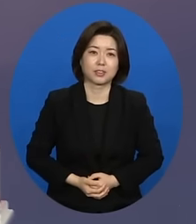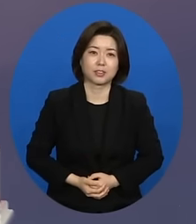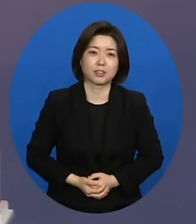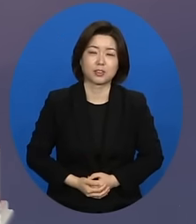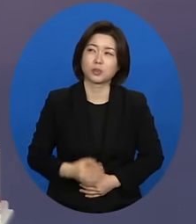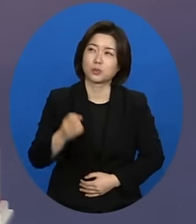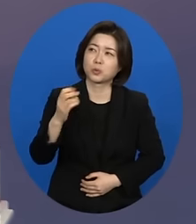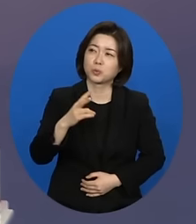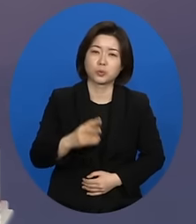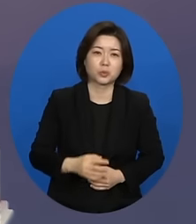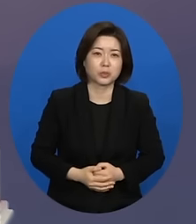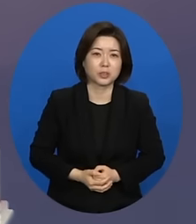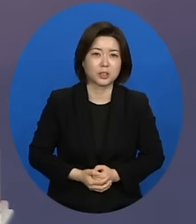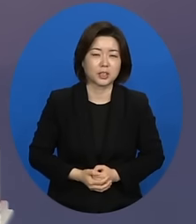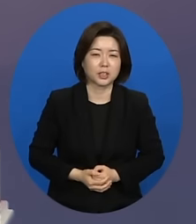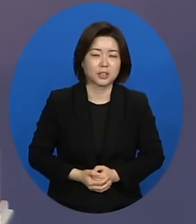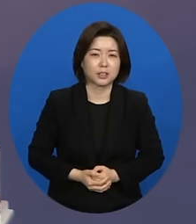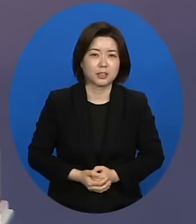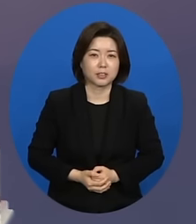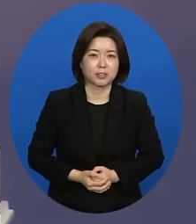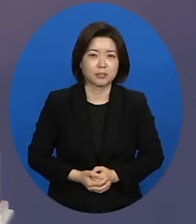그리고 머리를 숙이시기에